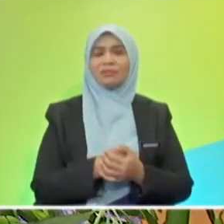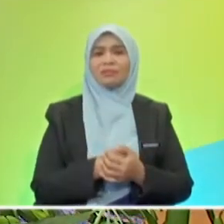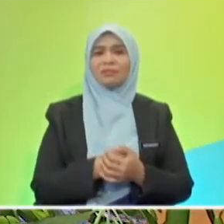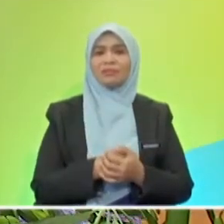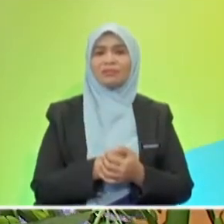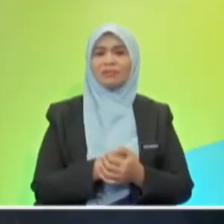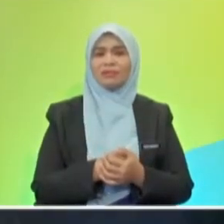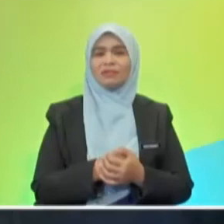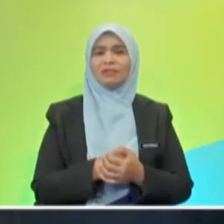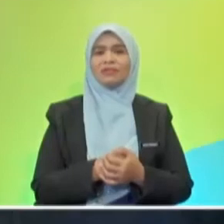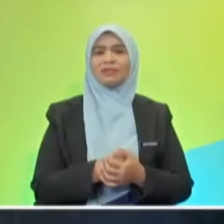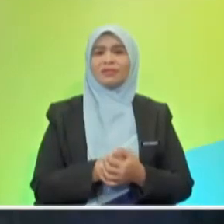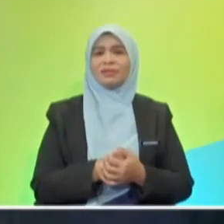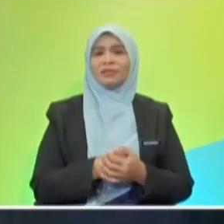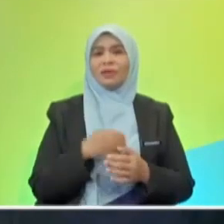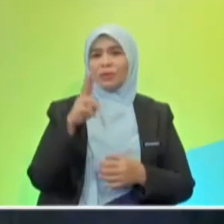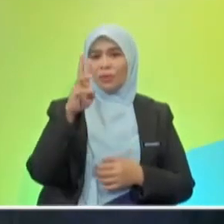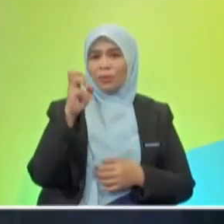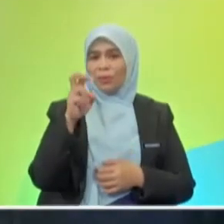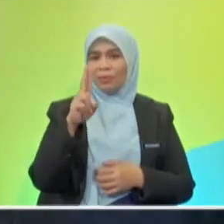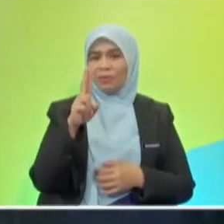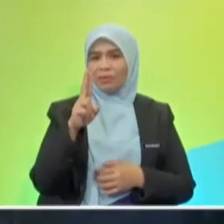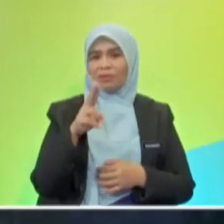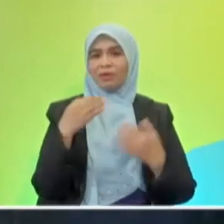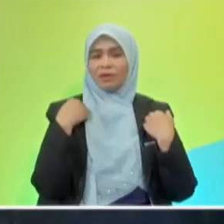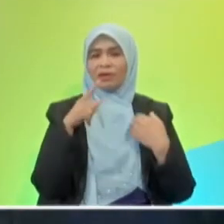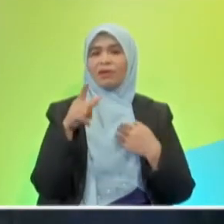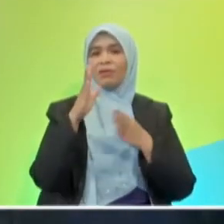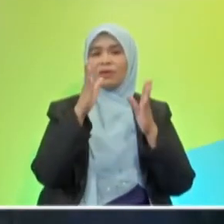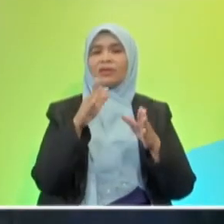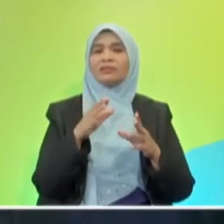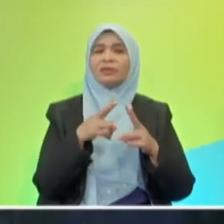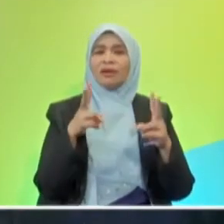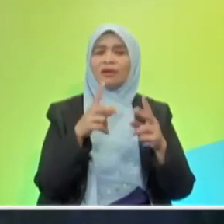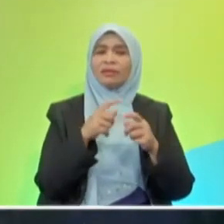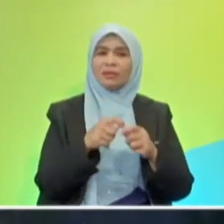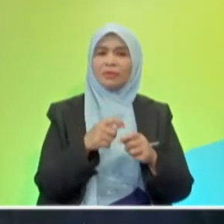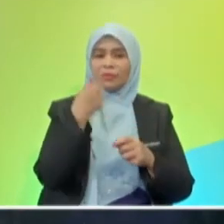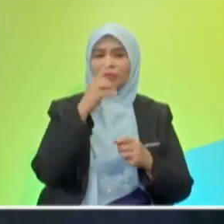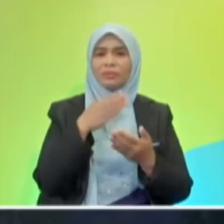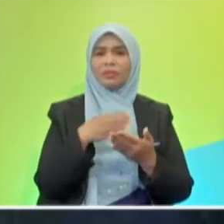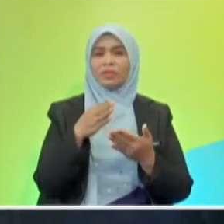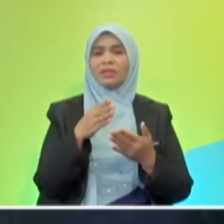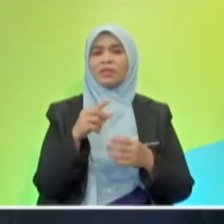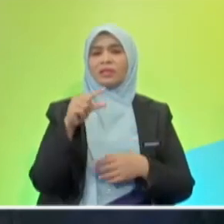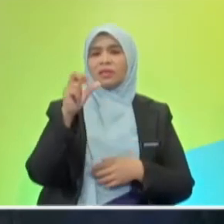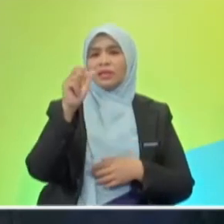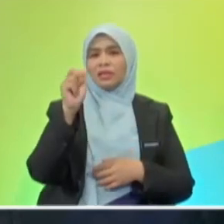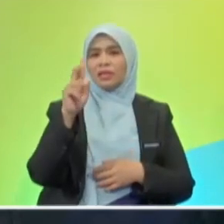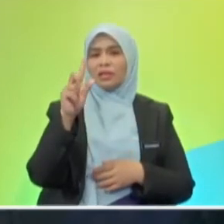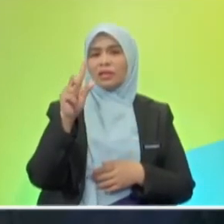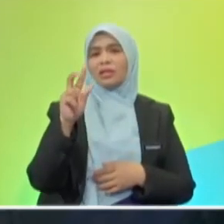bidang tegaknya design a Umar ini adalah orang yang tepat untuk kita berikan gelar al-faruq ini tadi